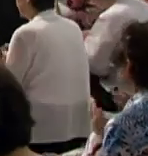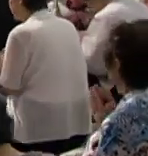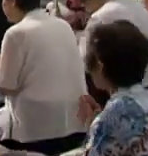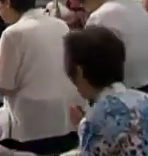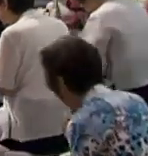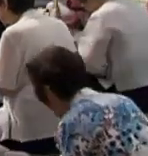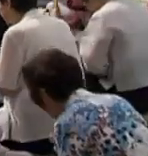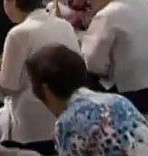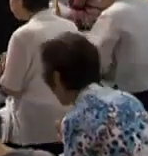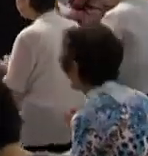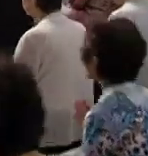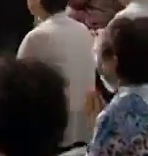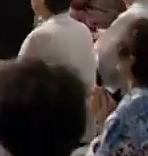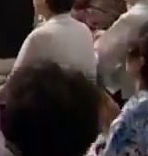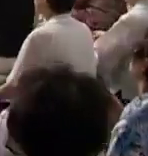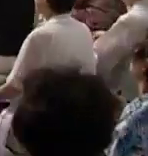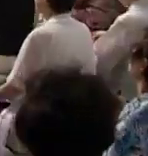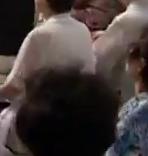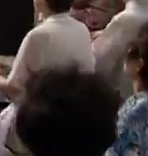안녕하십니까.